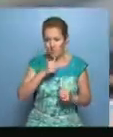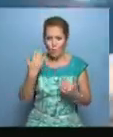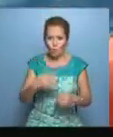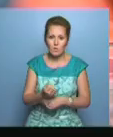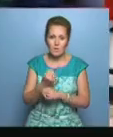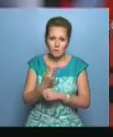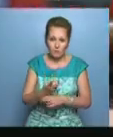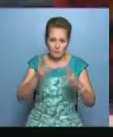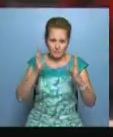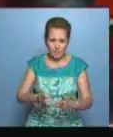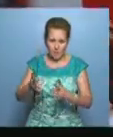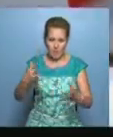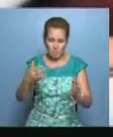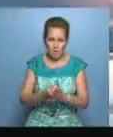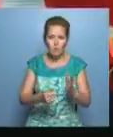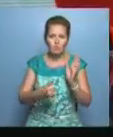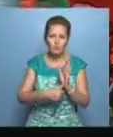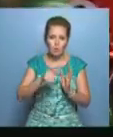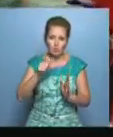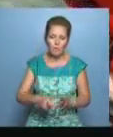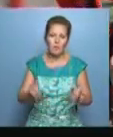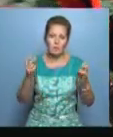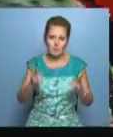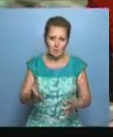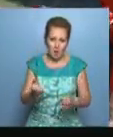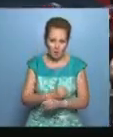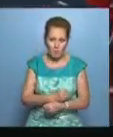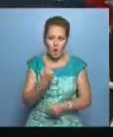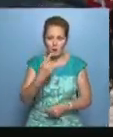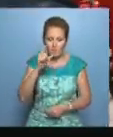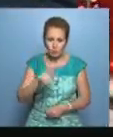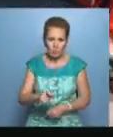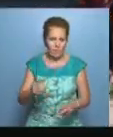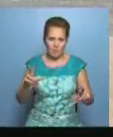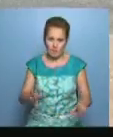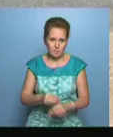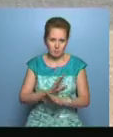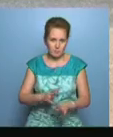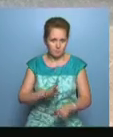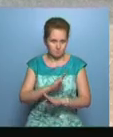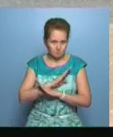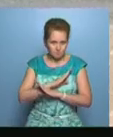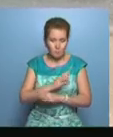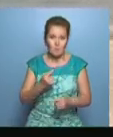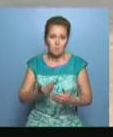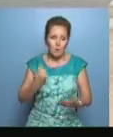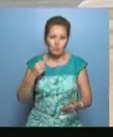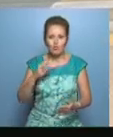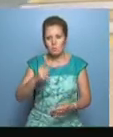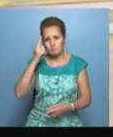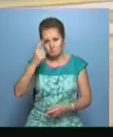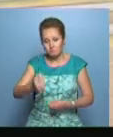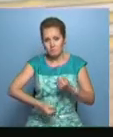ДТП. 6 человек получили травмы, одного не спасли. Прежде чем сесть за руль велосипеда, инспекторы настоятельно